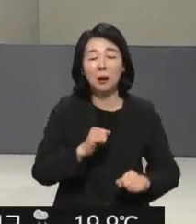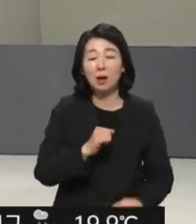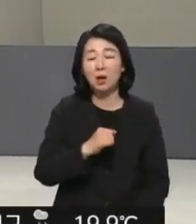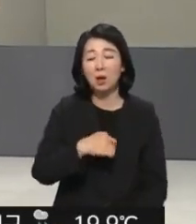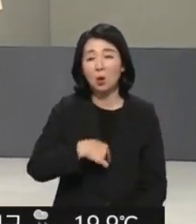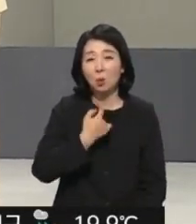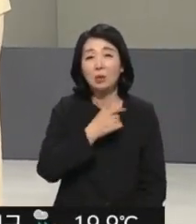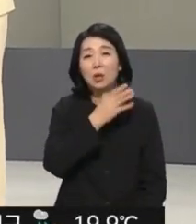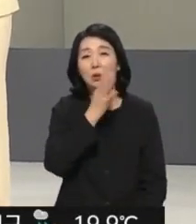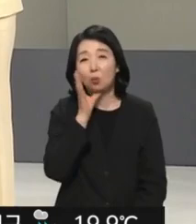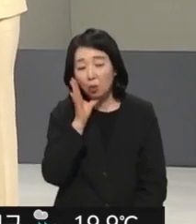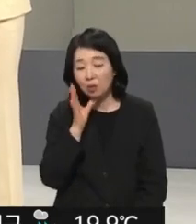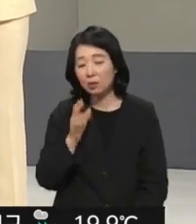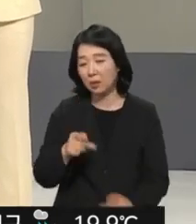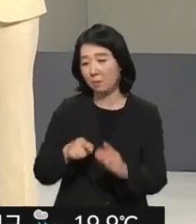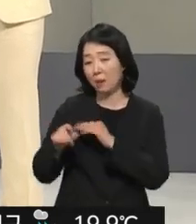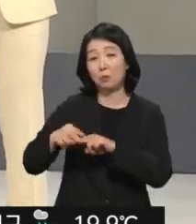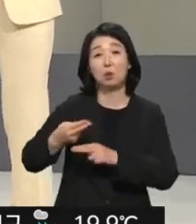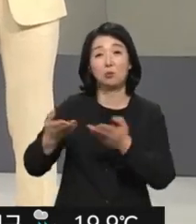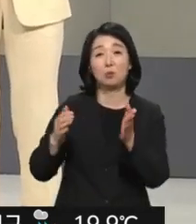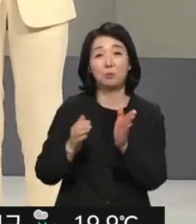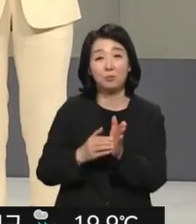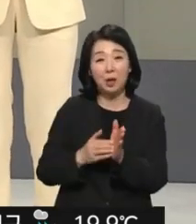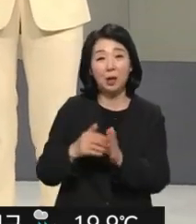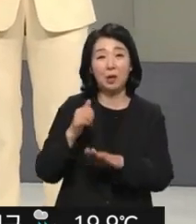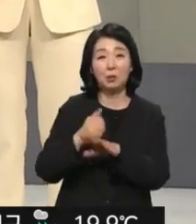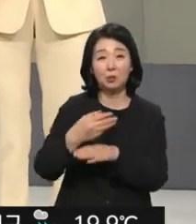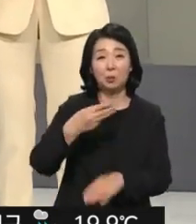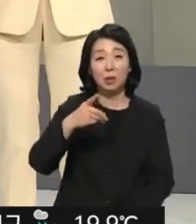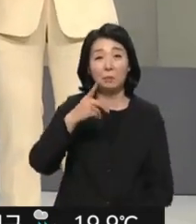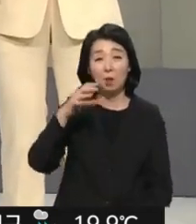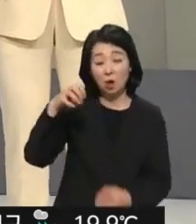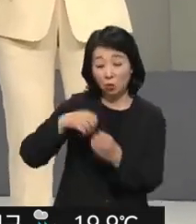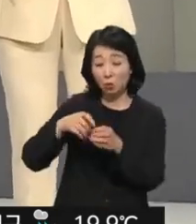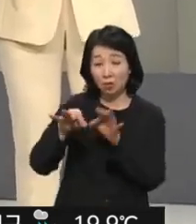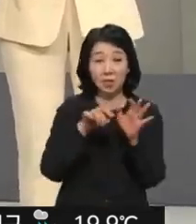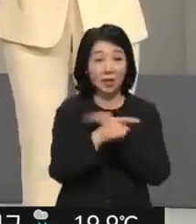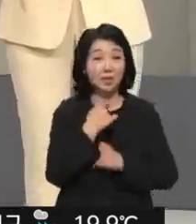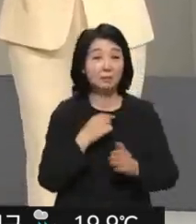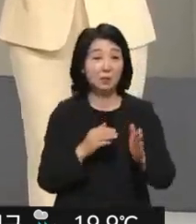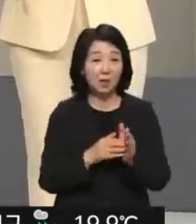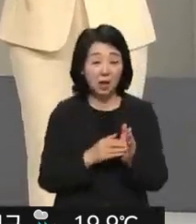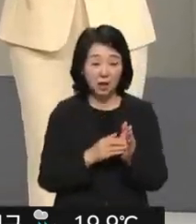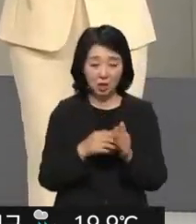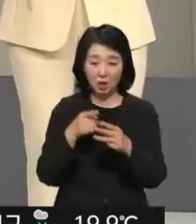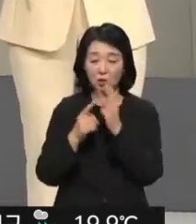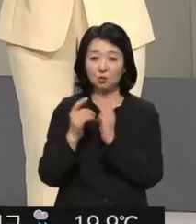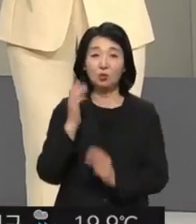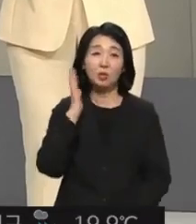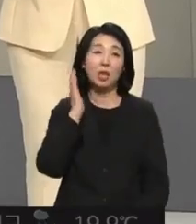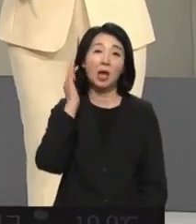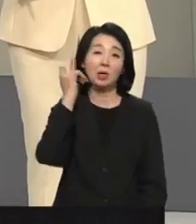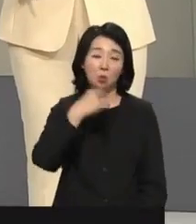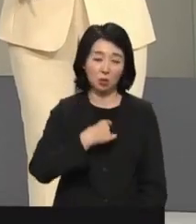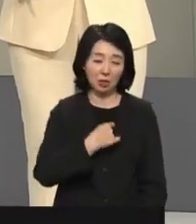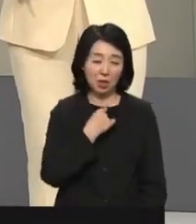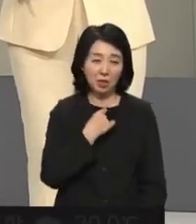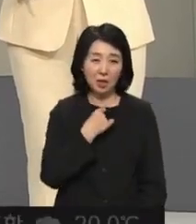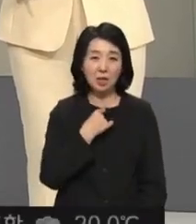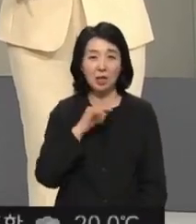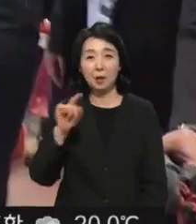선물을 증정했고요. 마지막엔 태평 전통시장을 찾았습니다. 윤 대통령의 넥타이를 100원 경매에 기부도